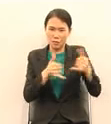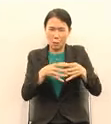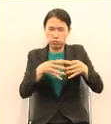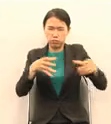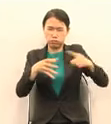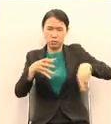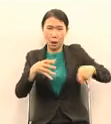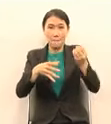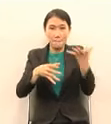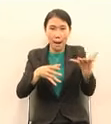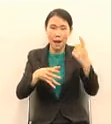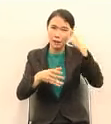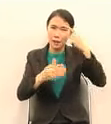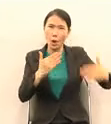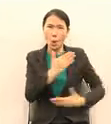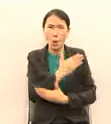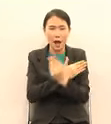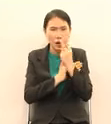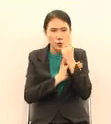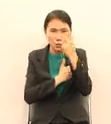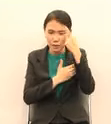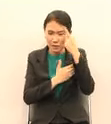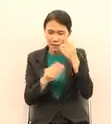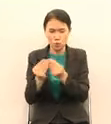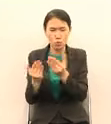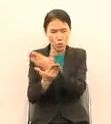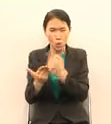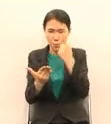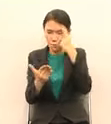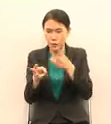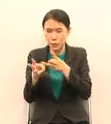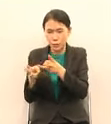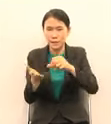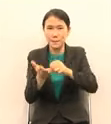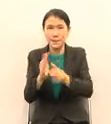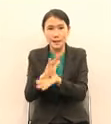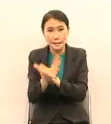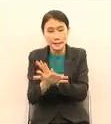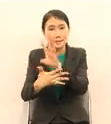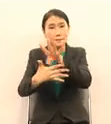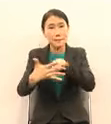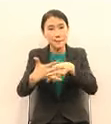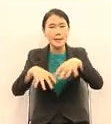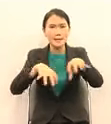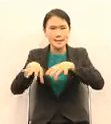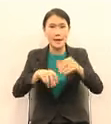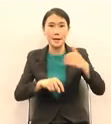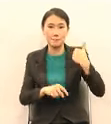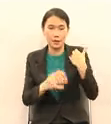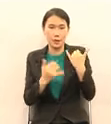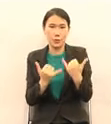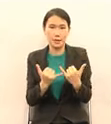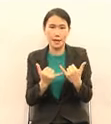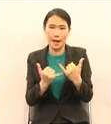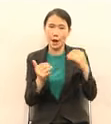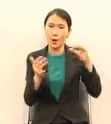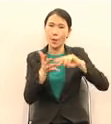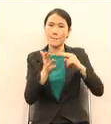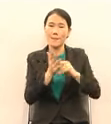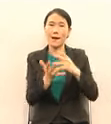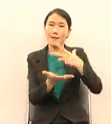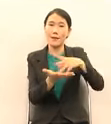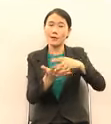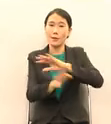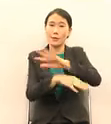ไปขยับขยายในพื้นที่หาวิธีการปรับเปลี่ยนวิธีการจัดการได้อีกนะครับอันนี้ก็คงเป็นภาพให้เห็นว่าเ